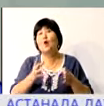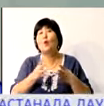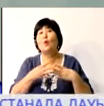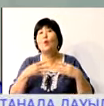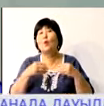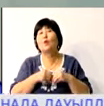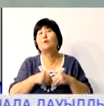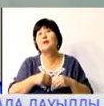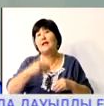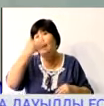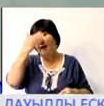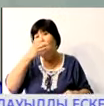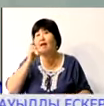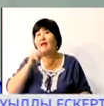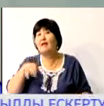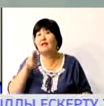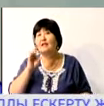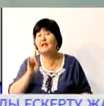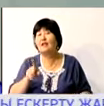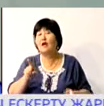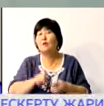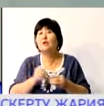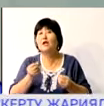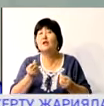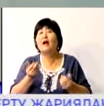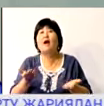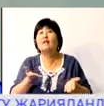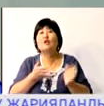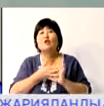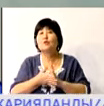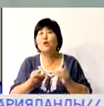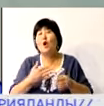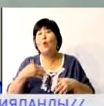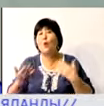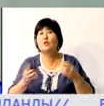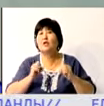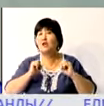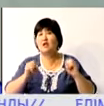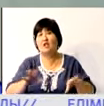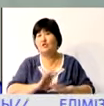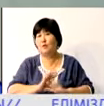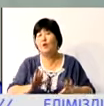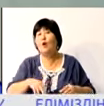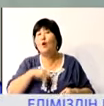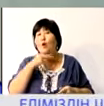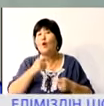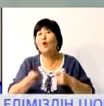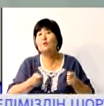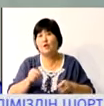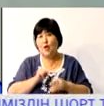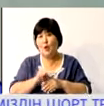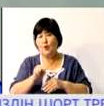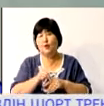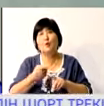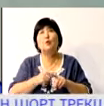отбасындағы келіндерге, отбасыға түсіп жатқан қаржыны қалай жұмсау керек, оң солды шашпау керек деп, ұқыптылыққа үйрету